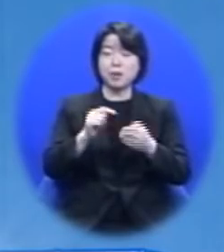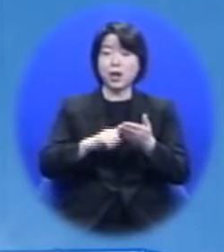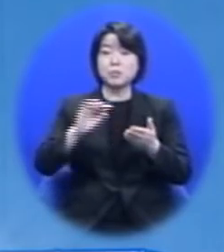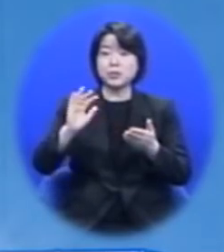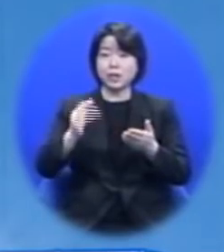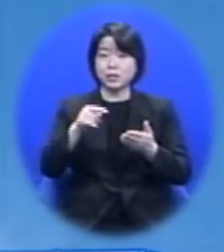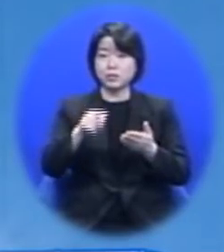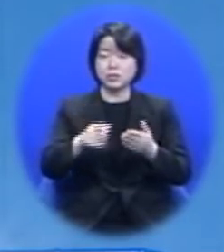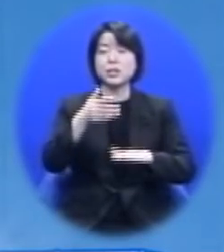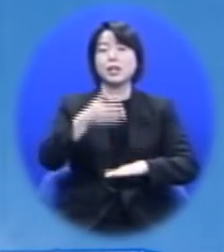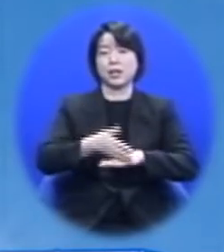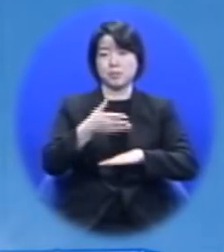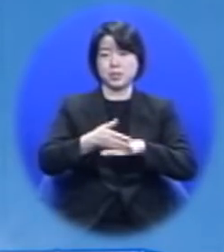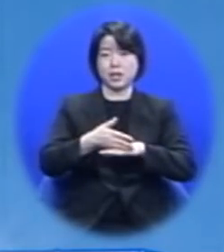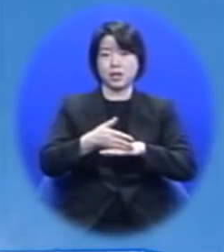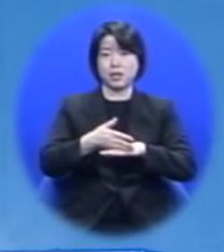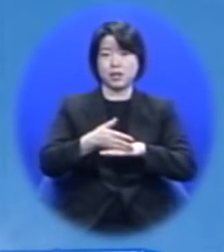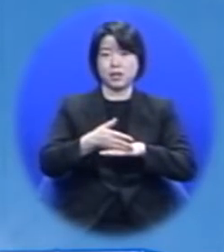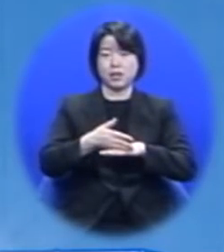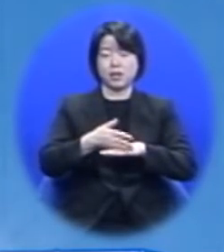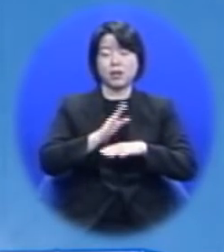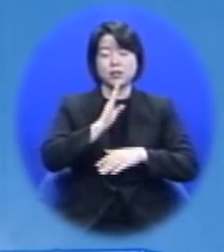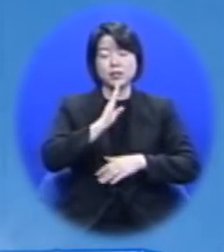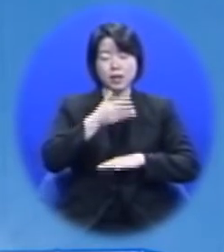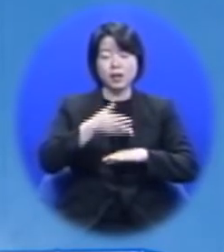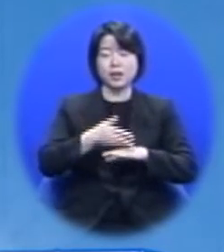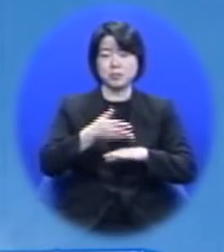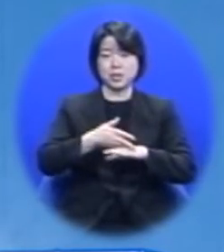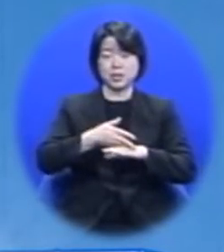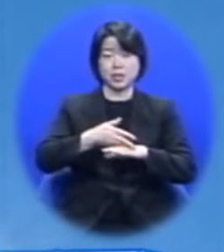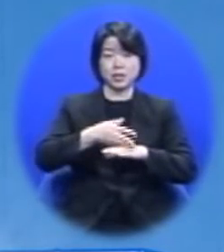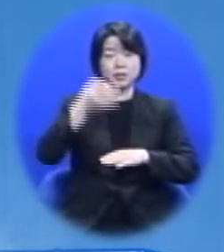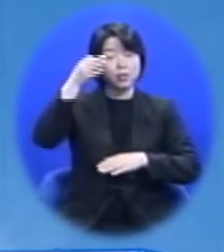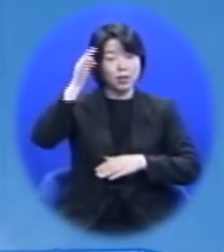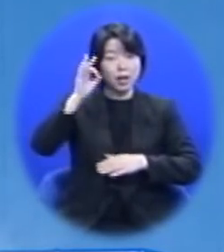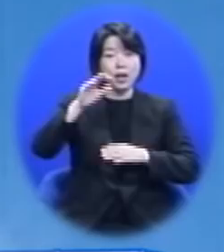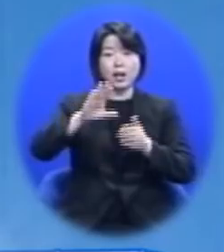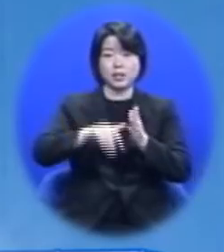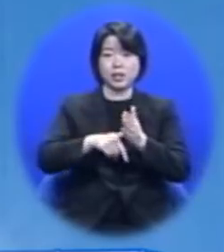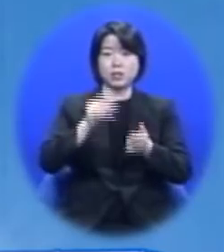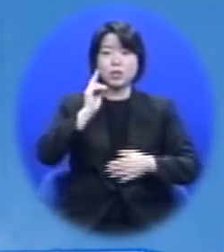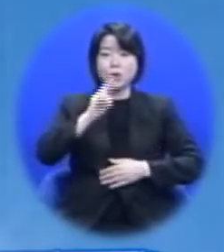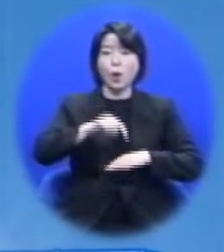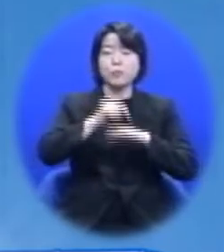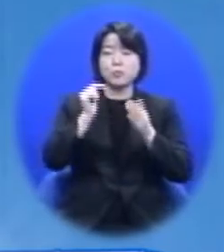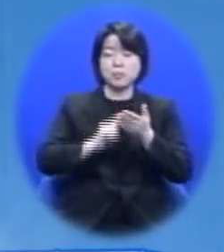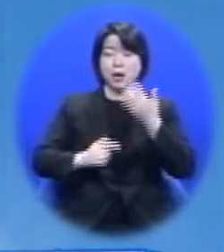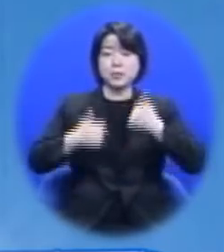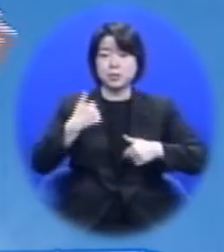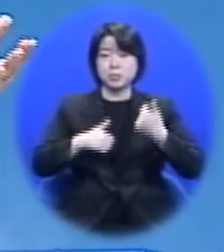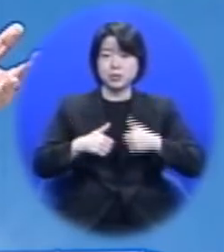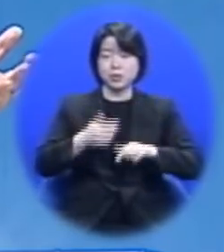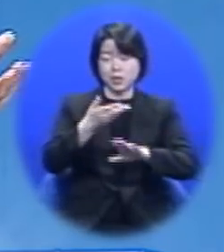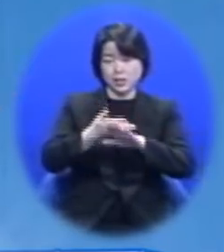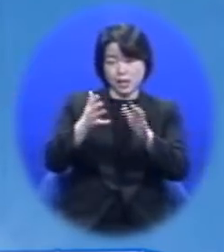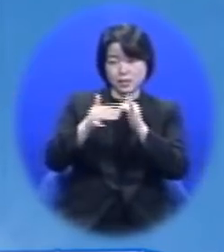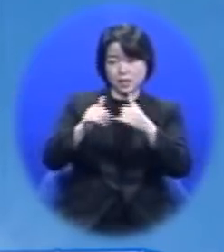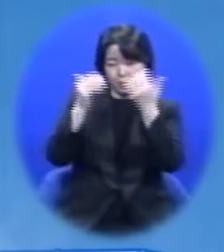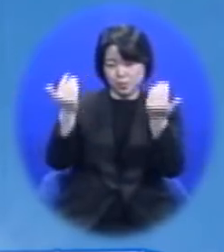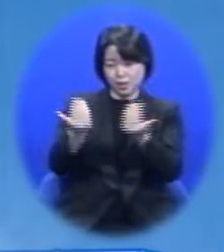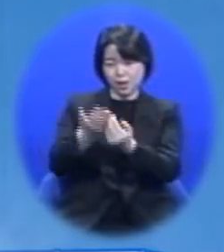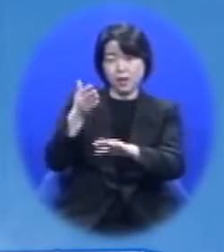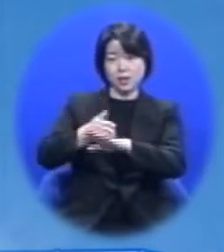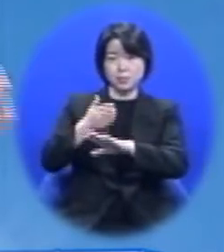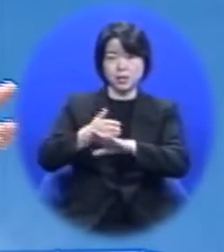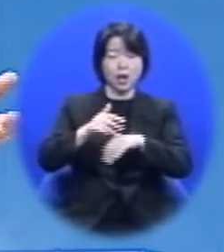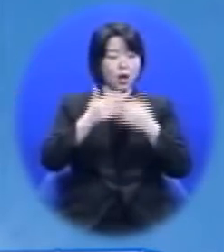그럼 감사하다 이런 마음이 들 때는 너무 마음이 기뻐서 하여튼 사람들이 다 고맙고